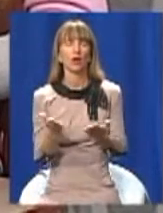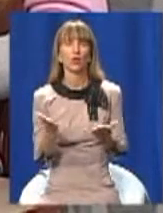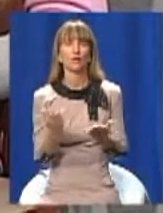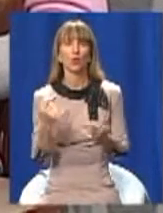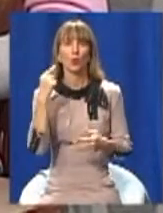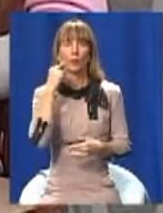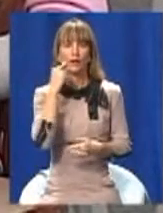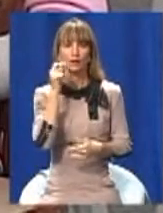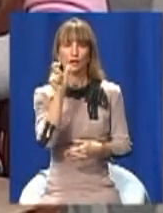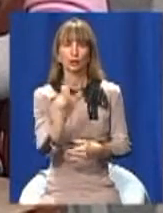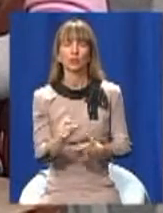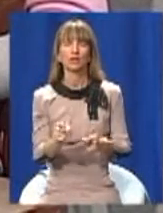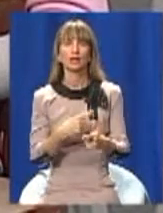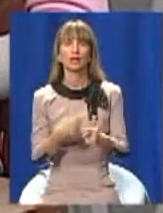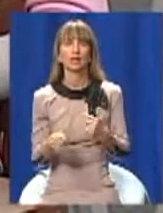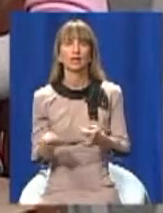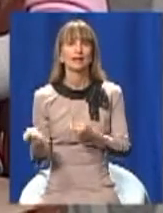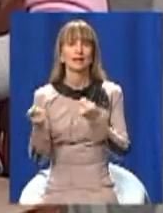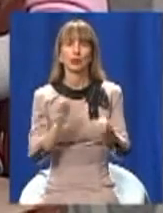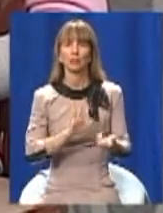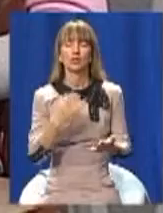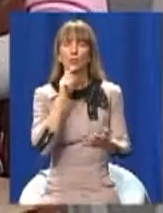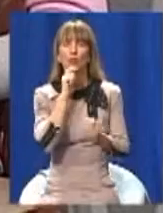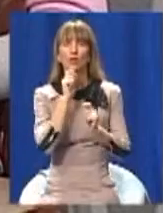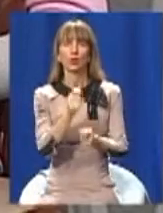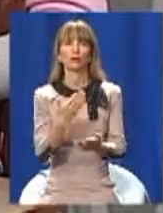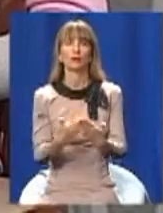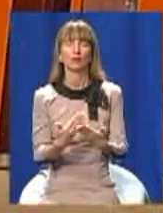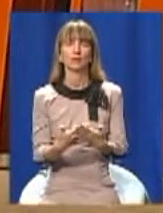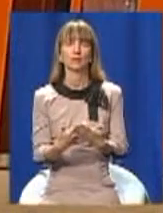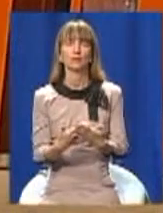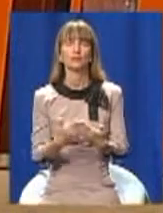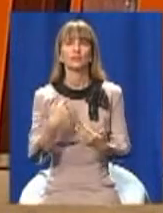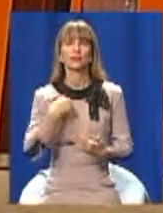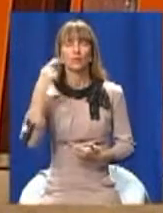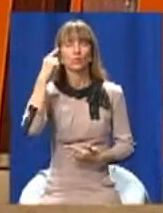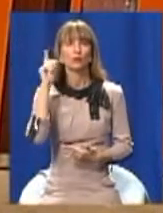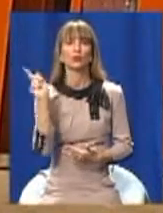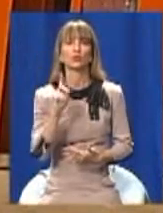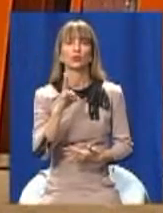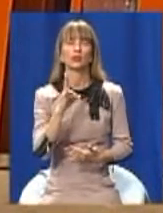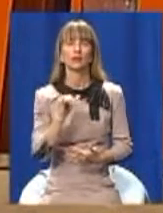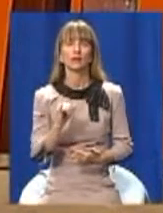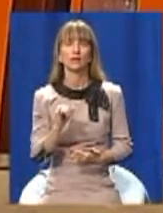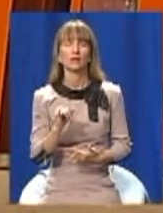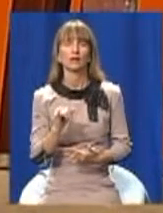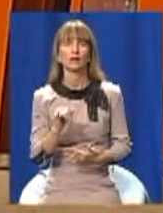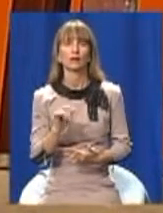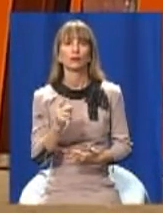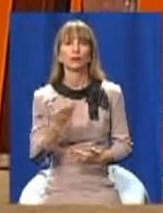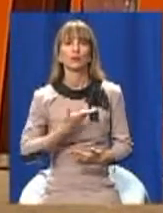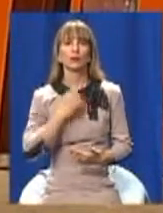якось образити людину або не принести подарунка, наприклад? Я гадаю, що ні, бо Дід Мороз